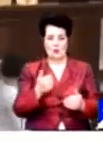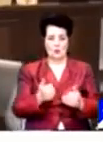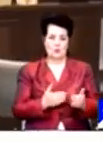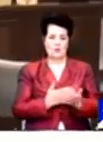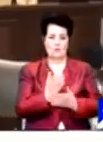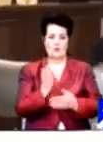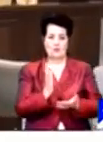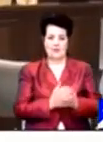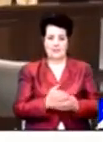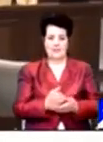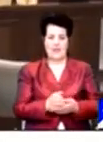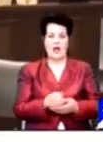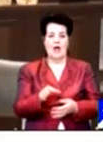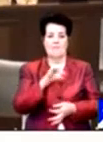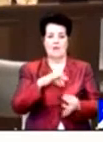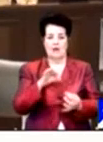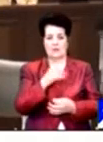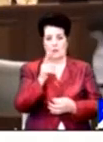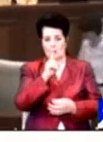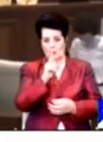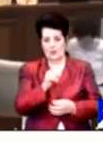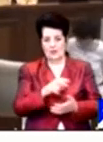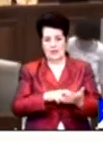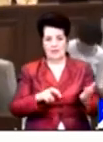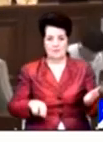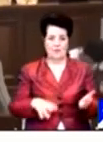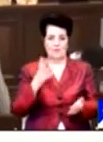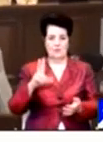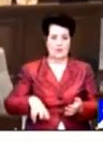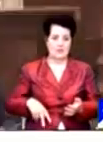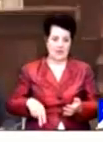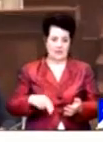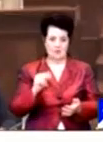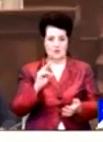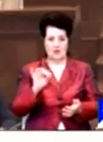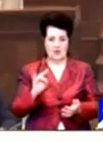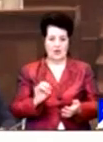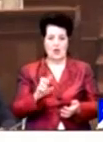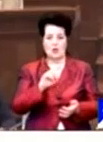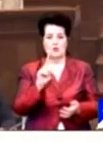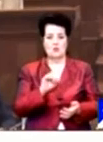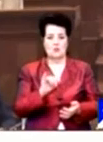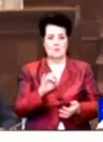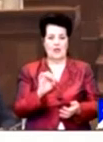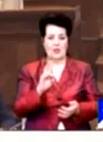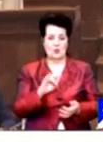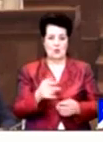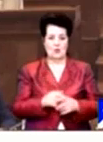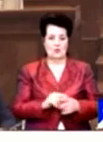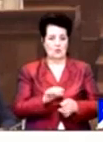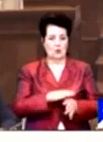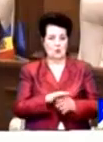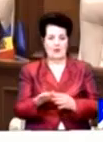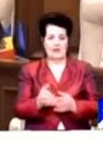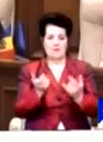Funcția a rămas vacantă după ce acum o lună Parlamentul l-a demis pe fostul director CNA Bogdan Zumbrea pentru că acesta nu